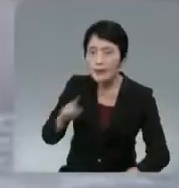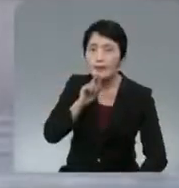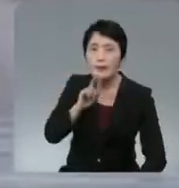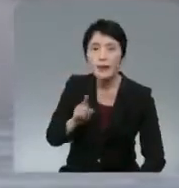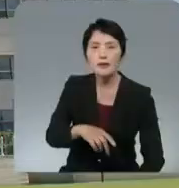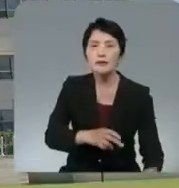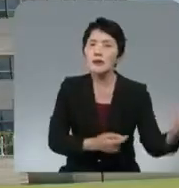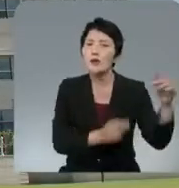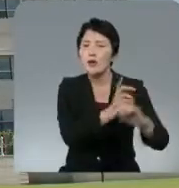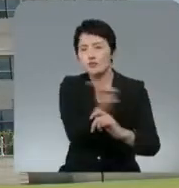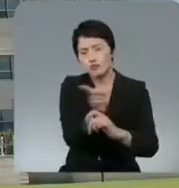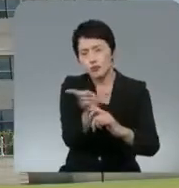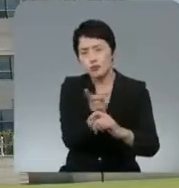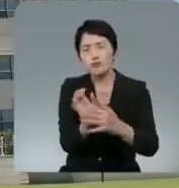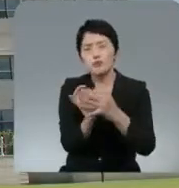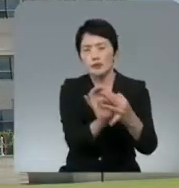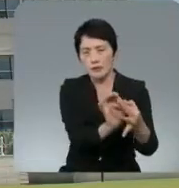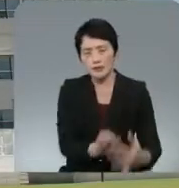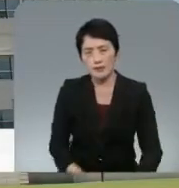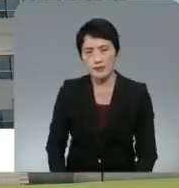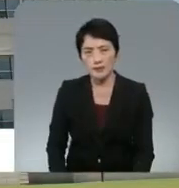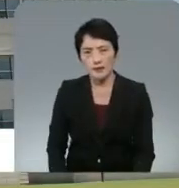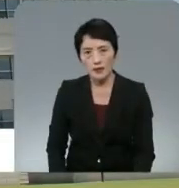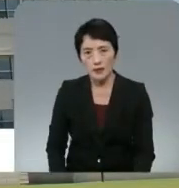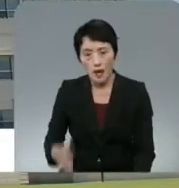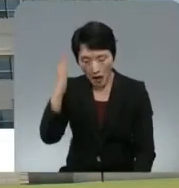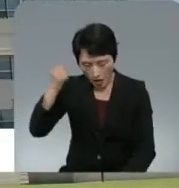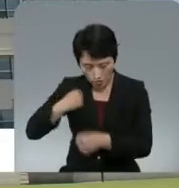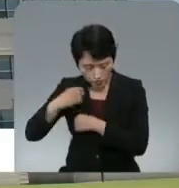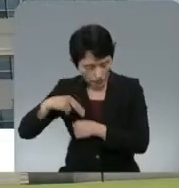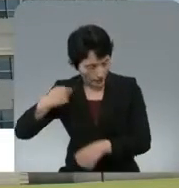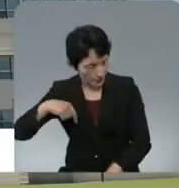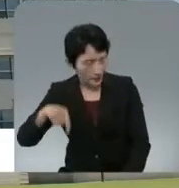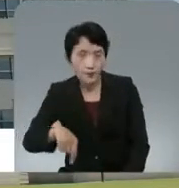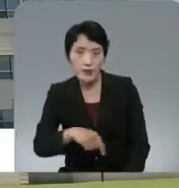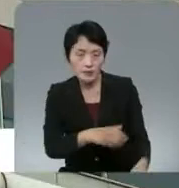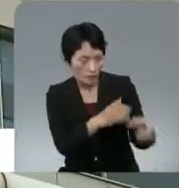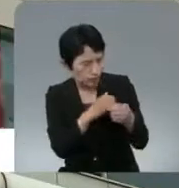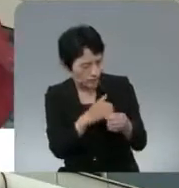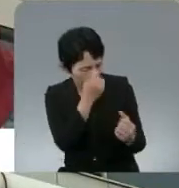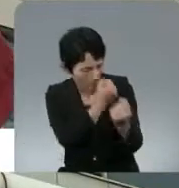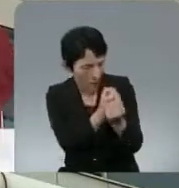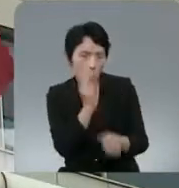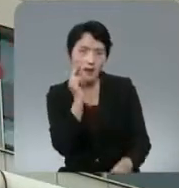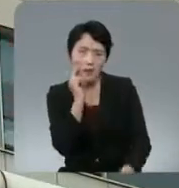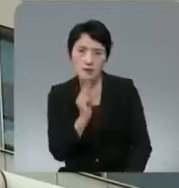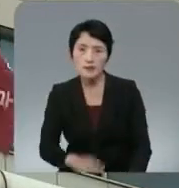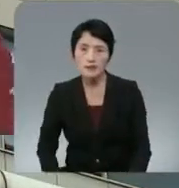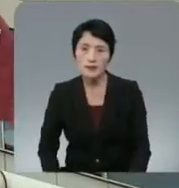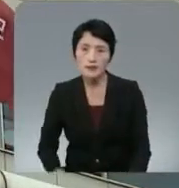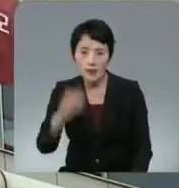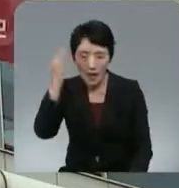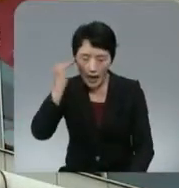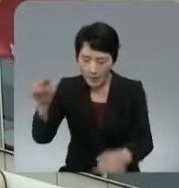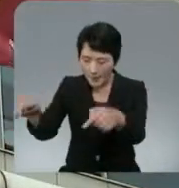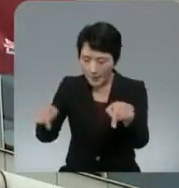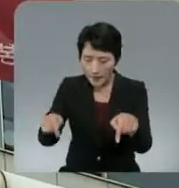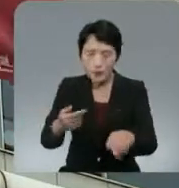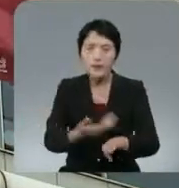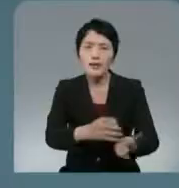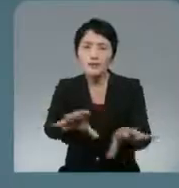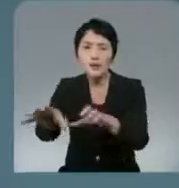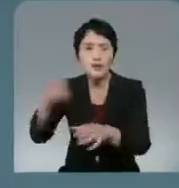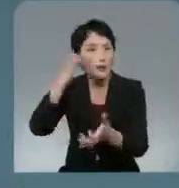северокорейские корабли достаточно часто вторгаются за пределы Северной разграничительные линии в жёлтом море